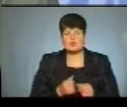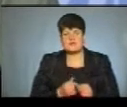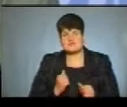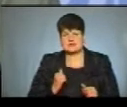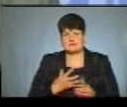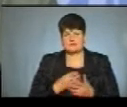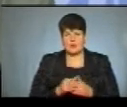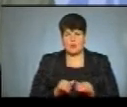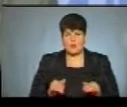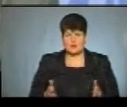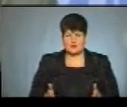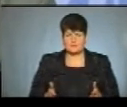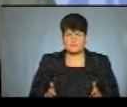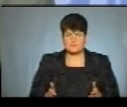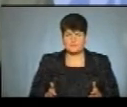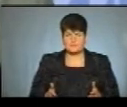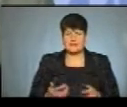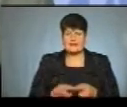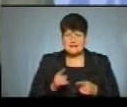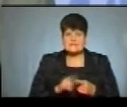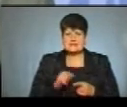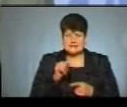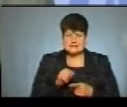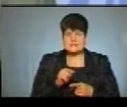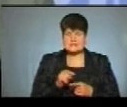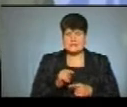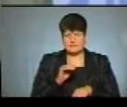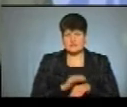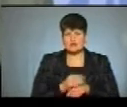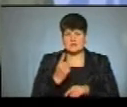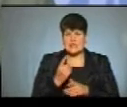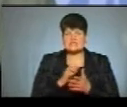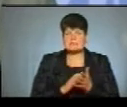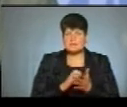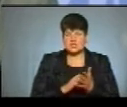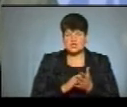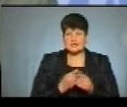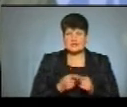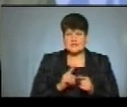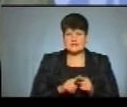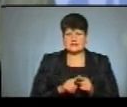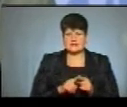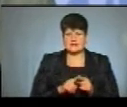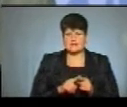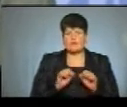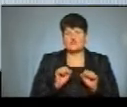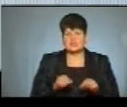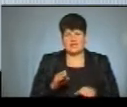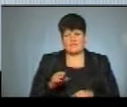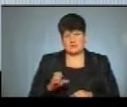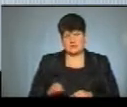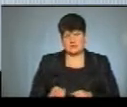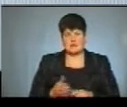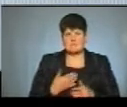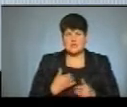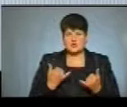своєму розвитку. І це, відповідно, теж одна з причин – це ресурсні можливості. Ми